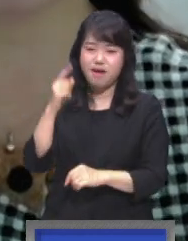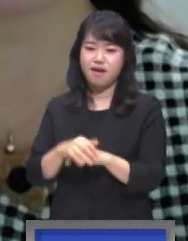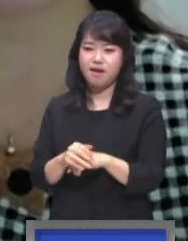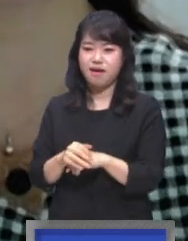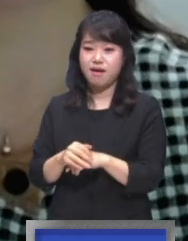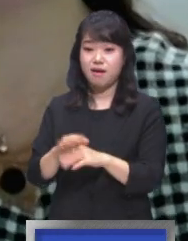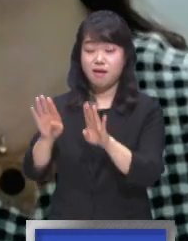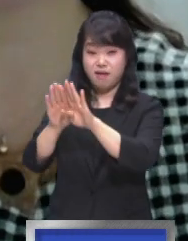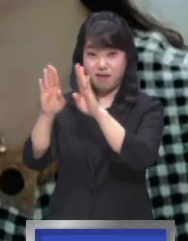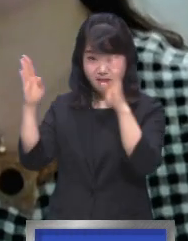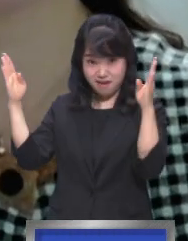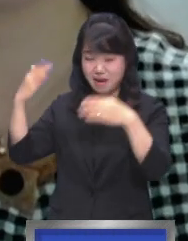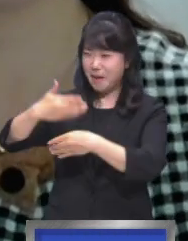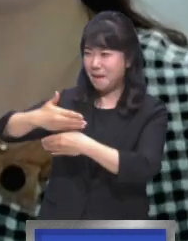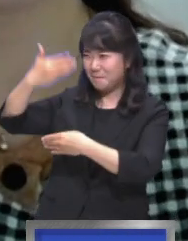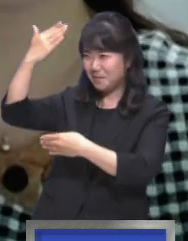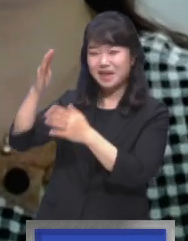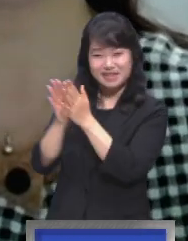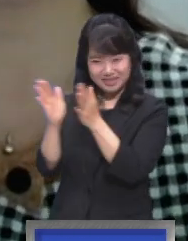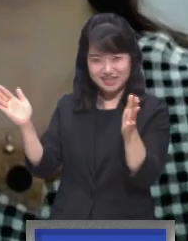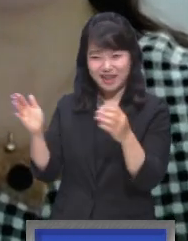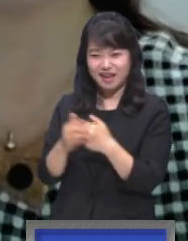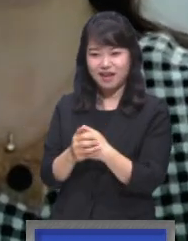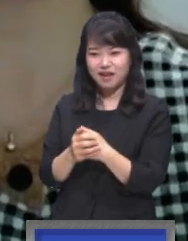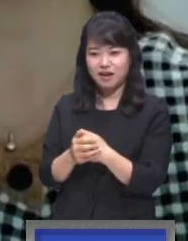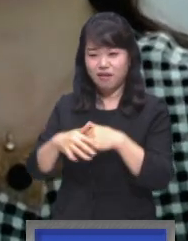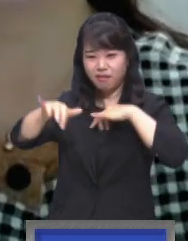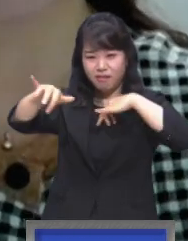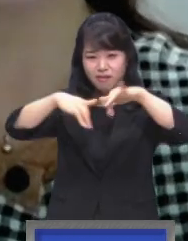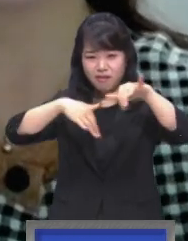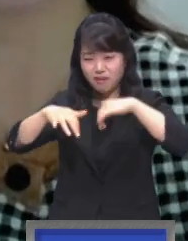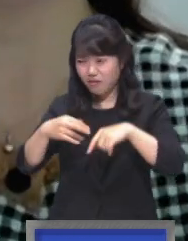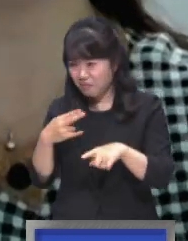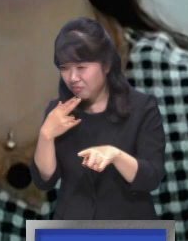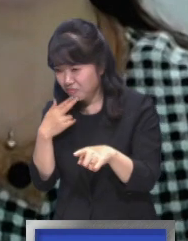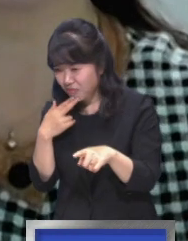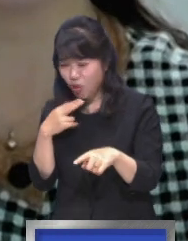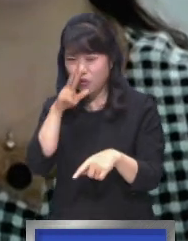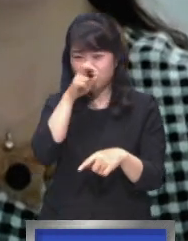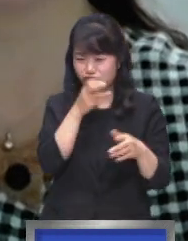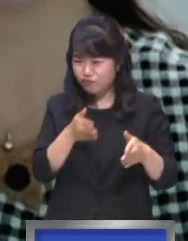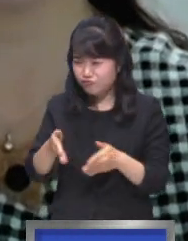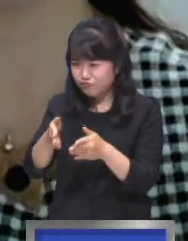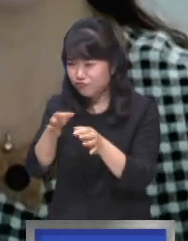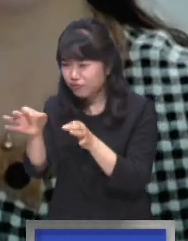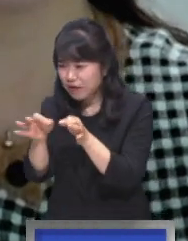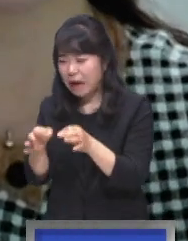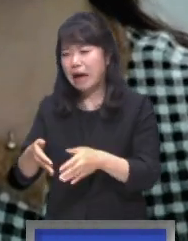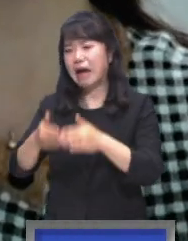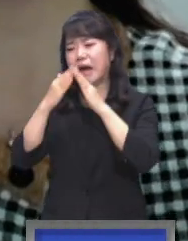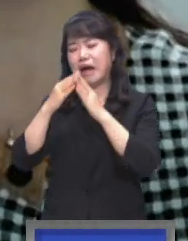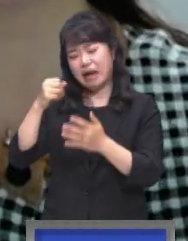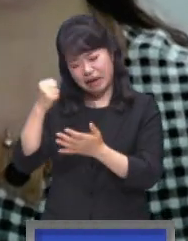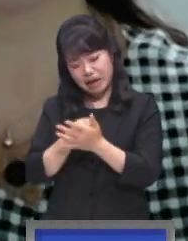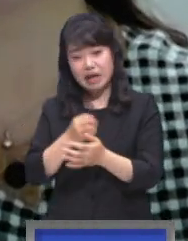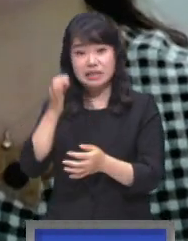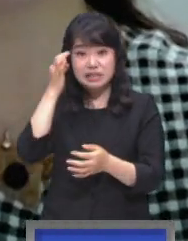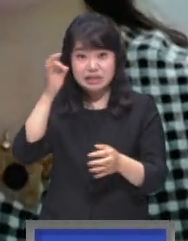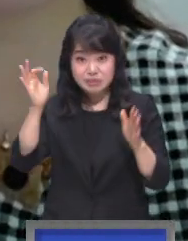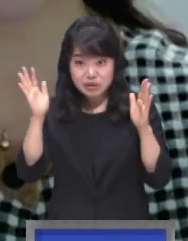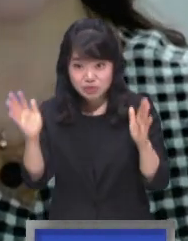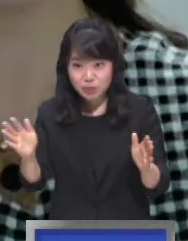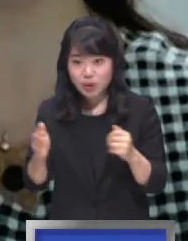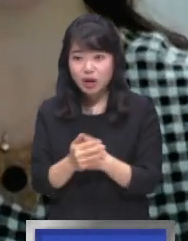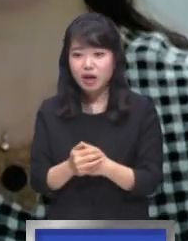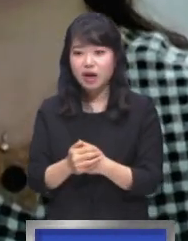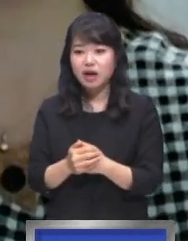매장을 오픈하셨다고 합니다. 유동인구가 없는 골목 상권이었는데요. 열흘 동안에